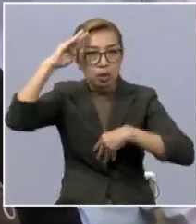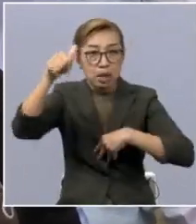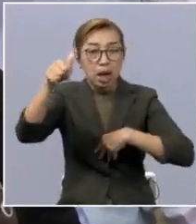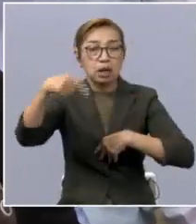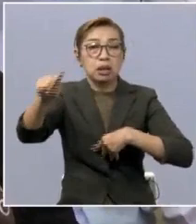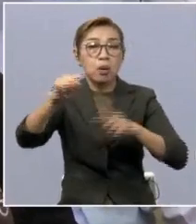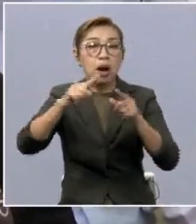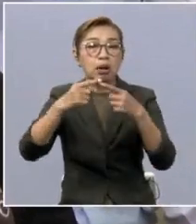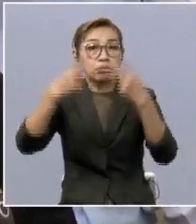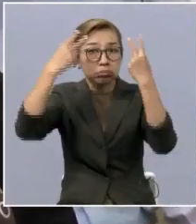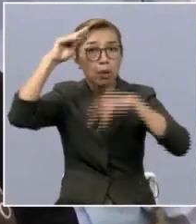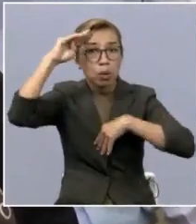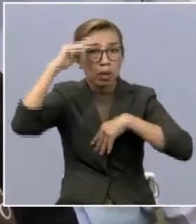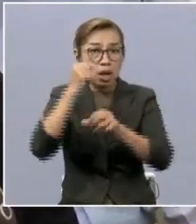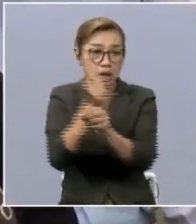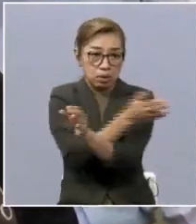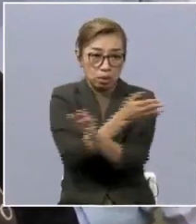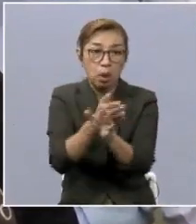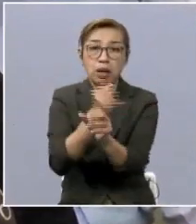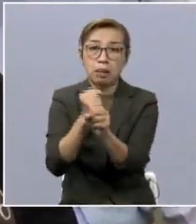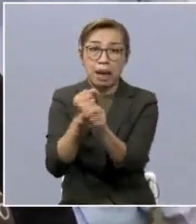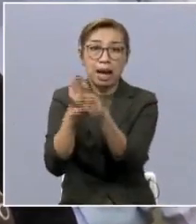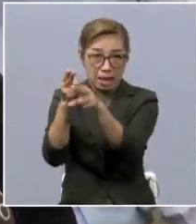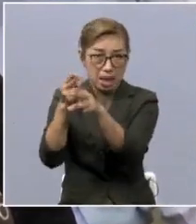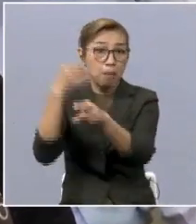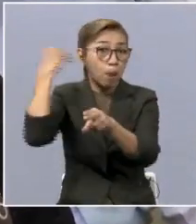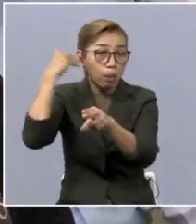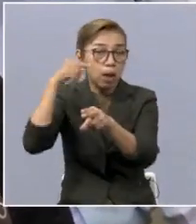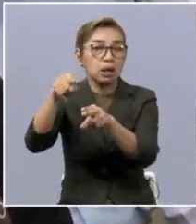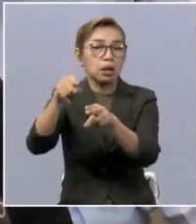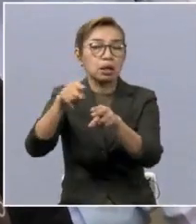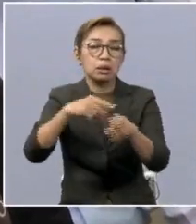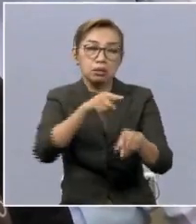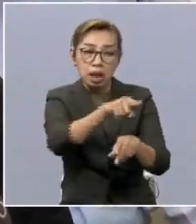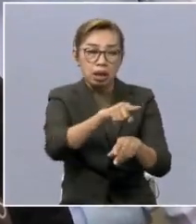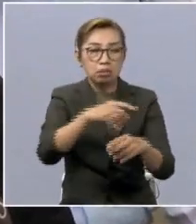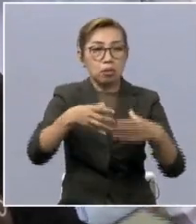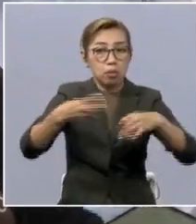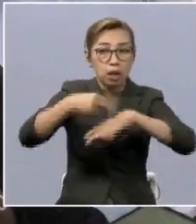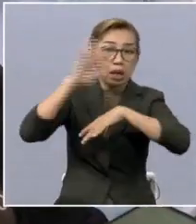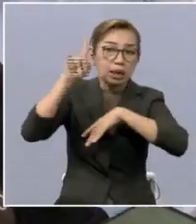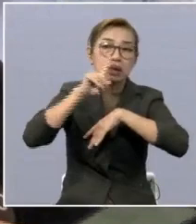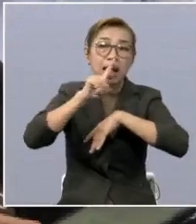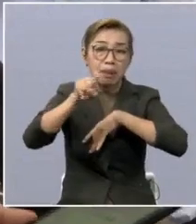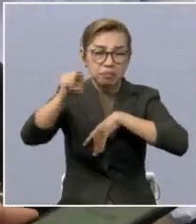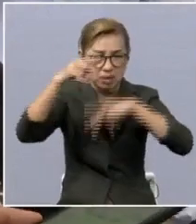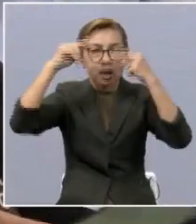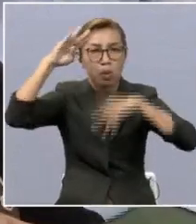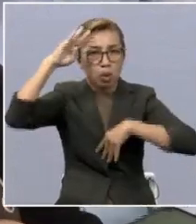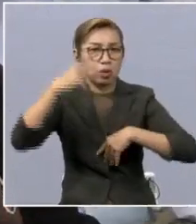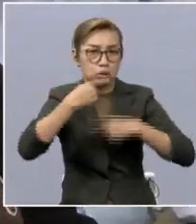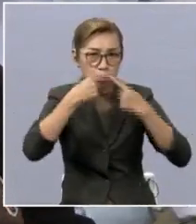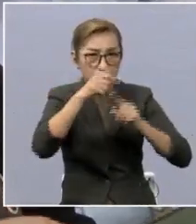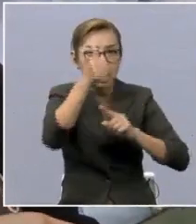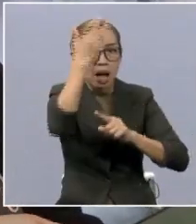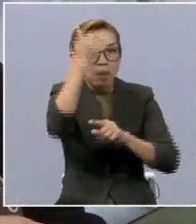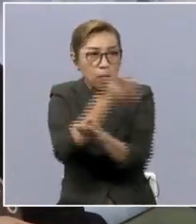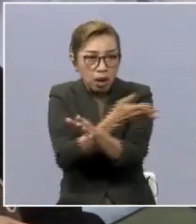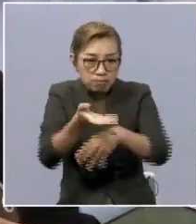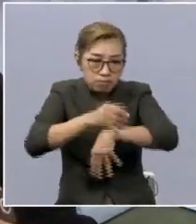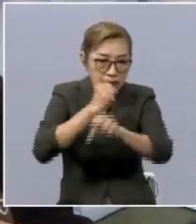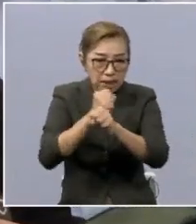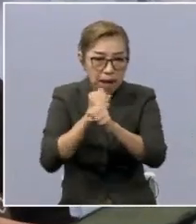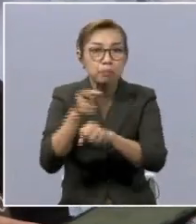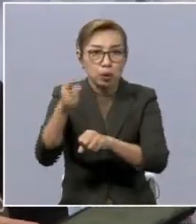ำเองไม่จำเป็นต้องตั้งองครักษ์แต่ก็อย่างที่คุณสัตคุณบอกกันนะฮะก็มีหลายคนเตรียมพร้อมเหมือนกันหนึ่งในนั้นเนี่ยก็ทาบทามคุ